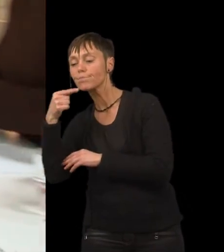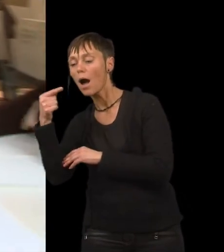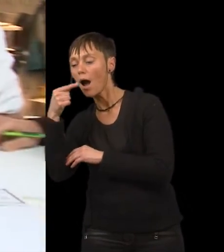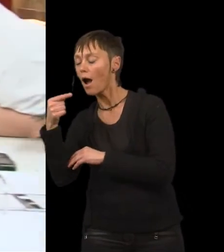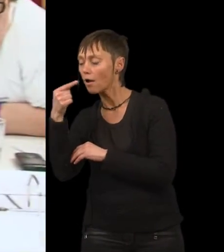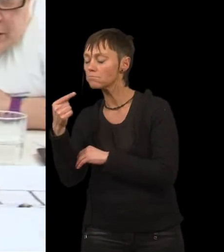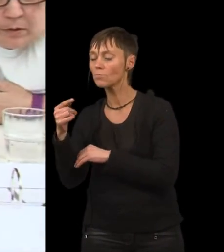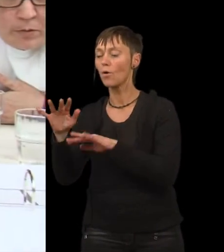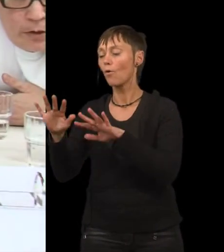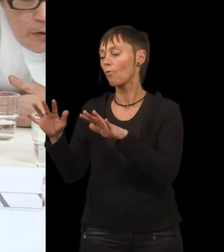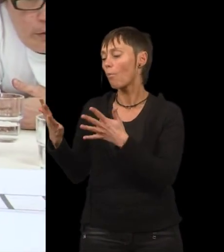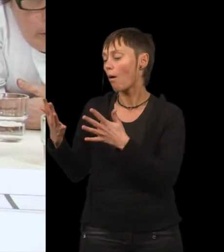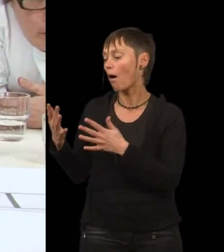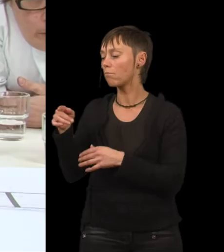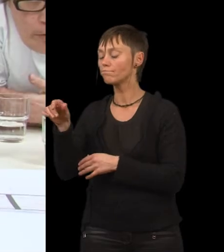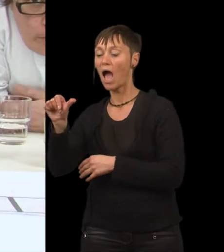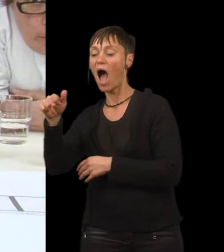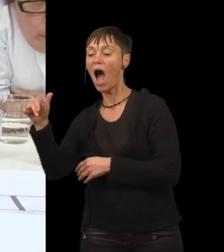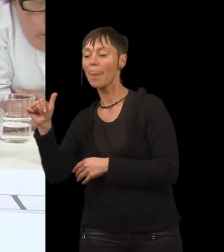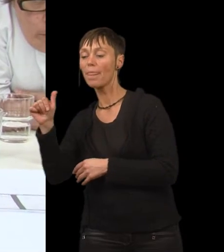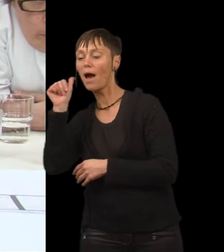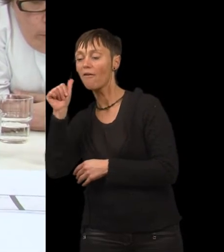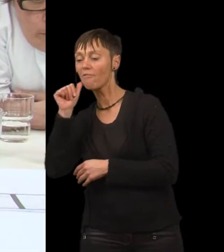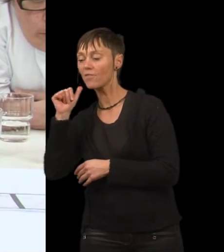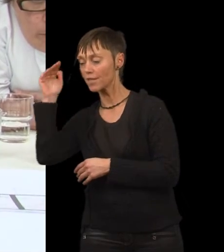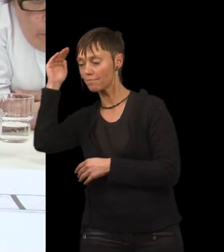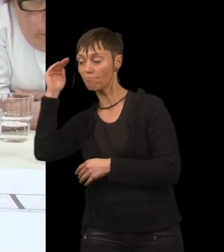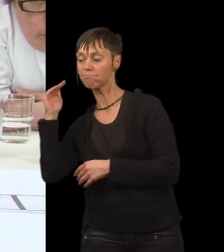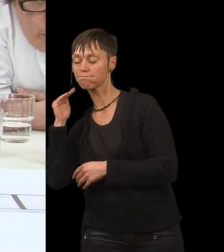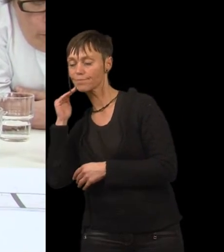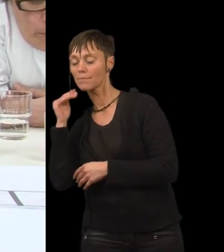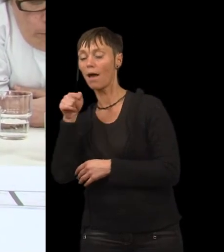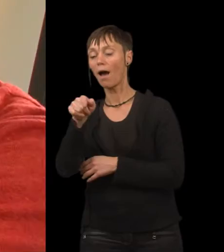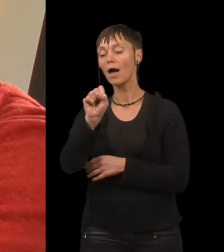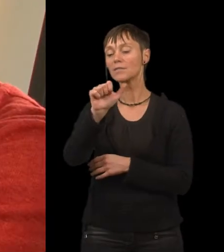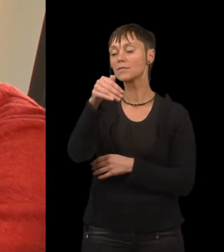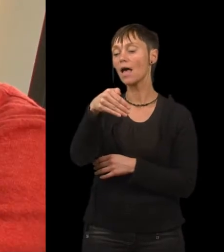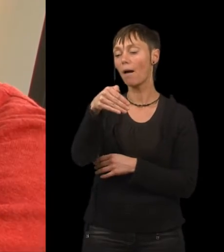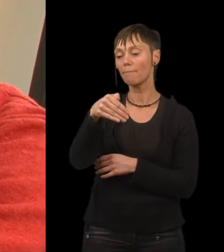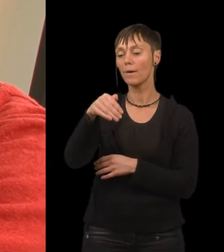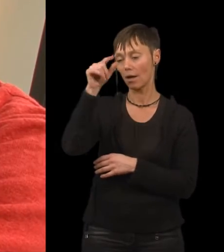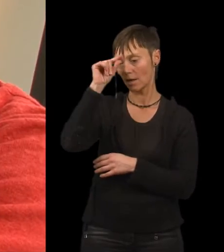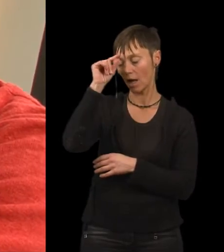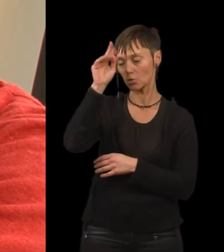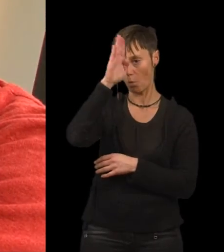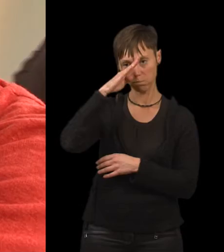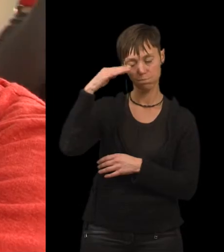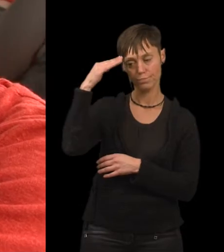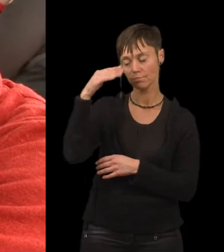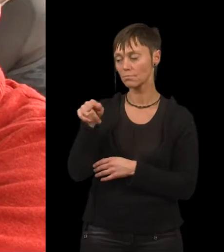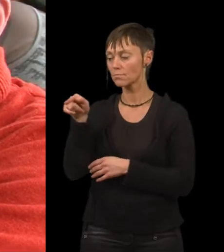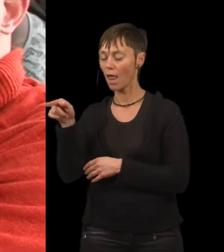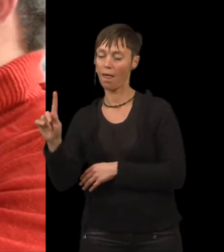plus avenante. lui au début et elle après qui reprend, parce que justement lui il n'ose plus et elle reprend. C'est quelque chose qu'on peut introduire, style elle va tous